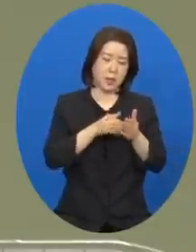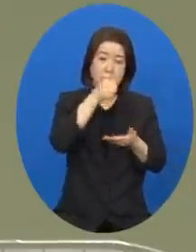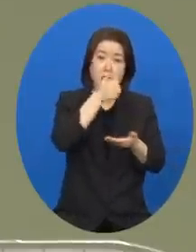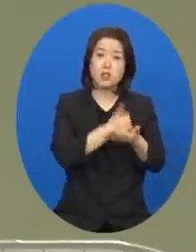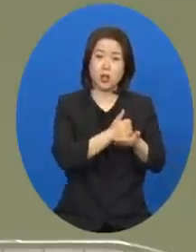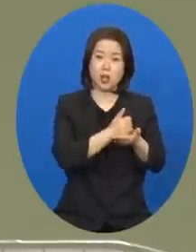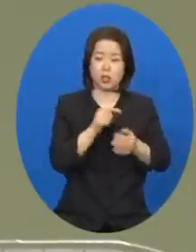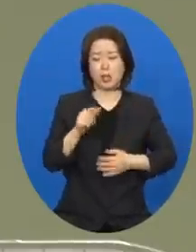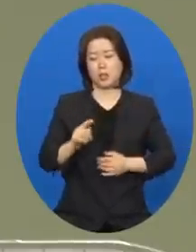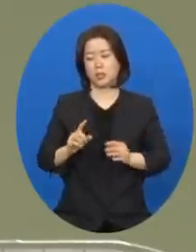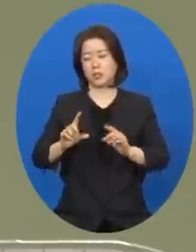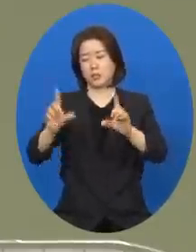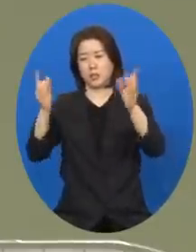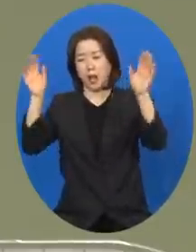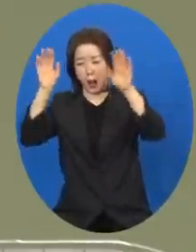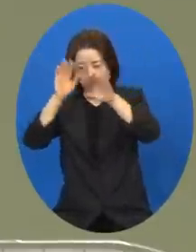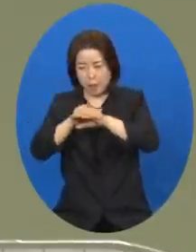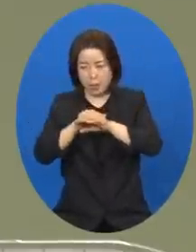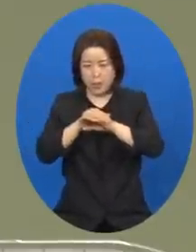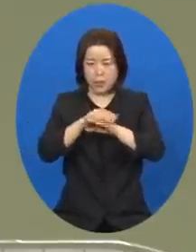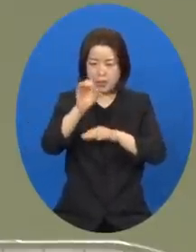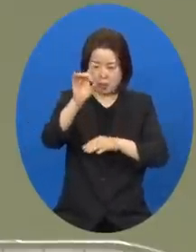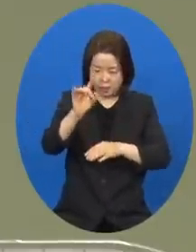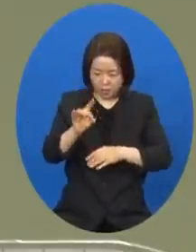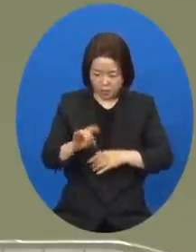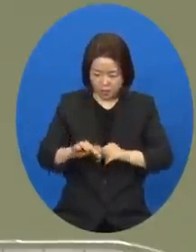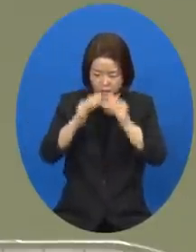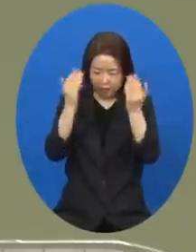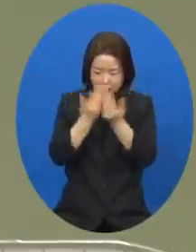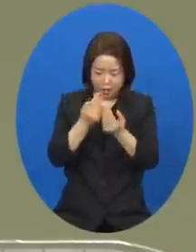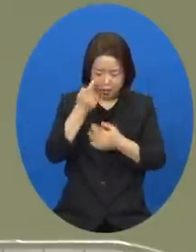그날 밤에는 하나같이 다 생각이